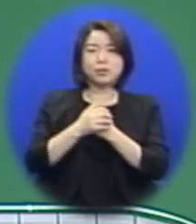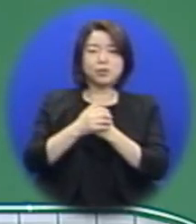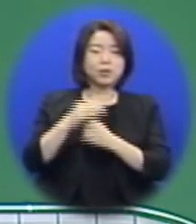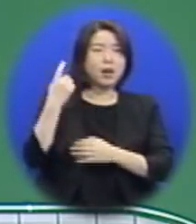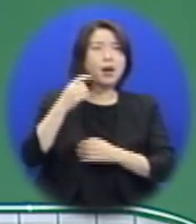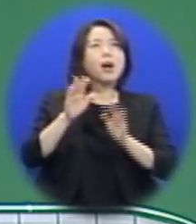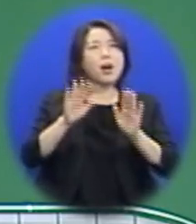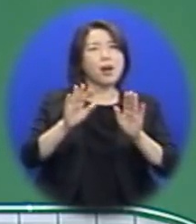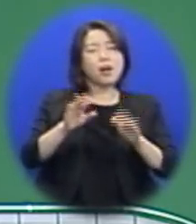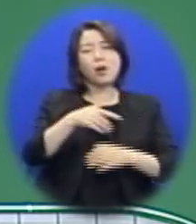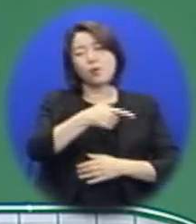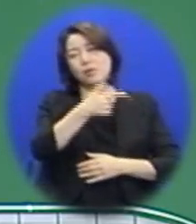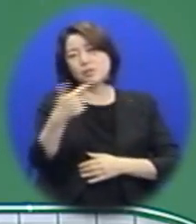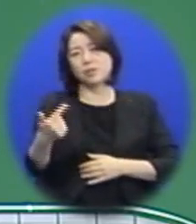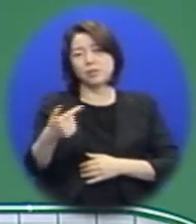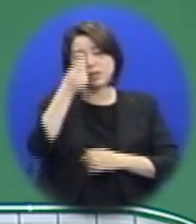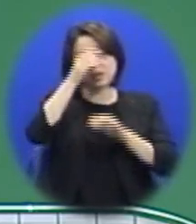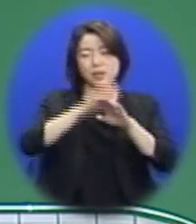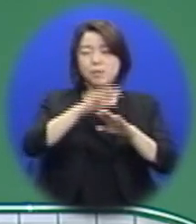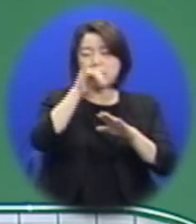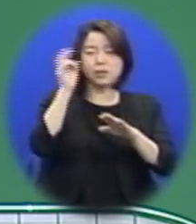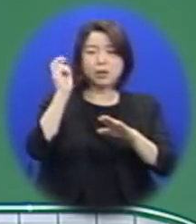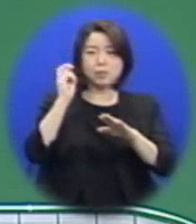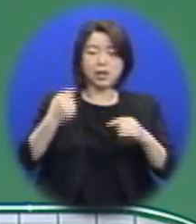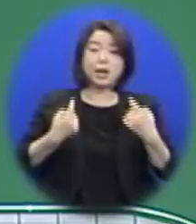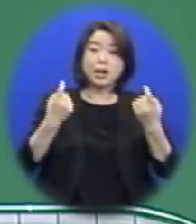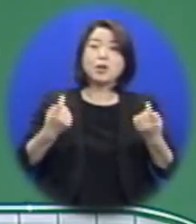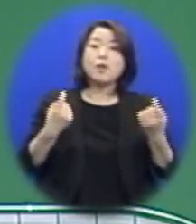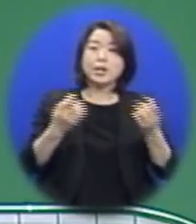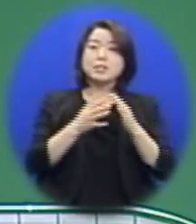있는 날인가 봄. 여행을 하던 여행객이